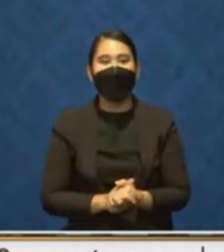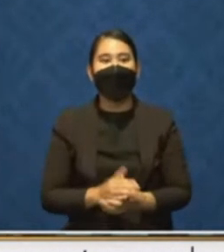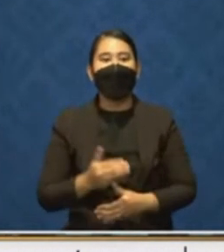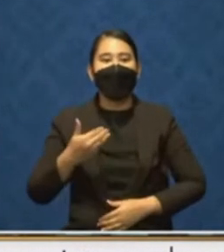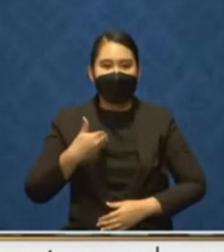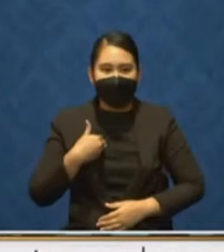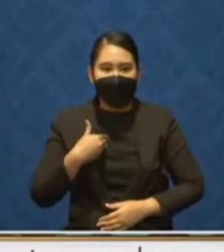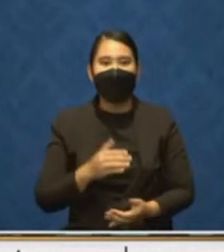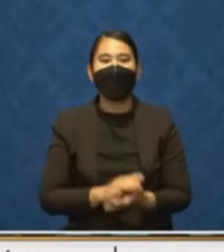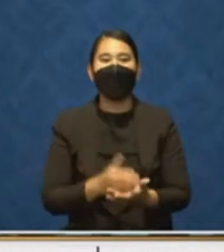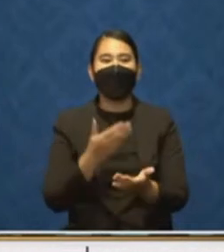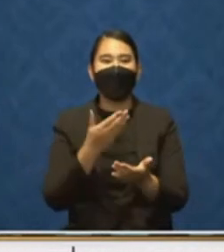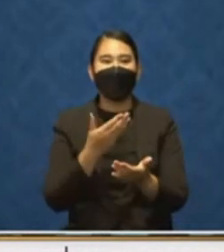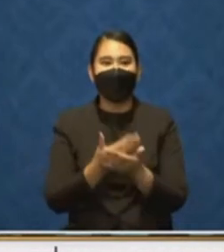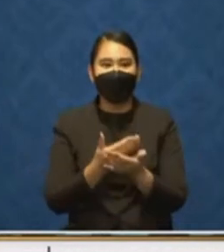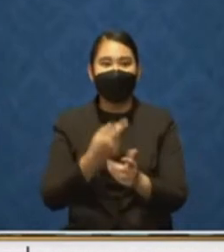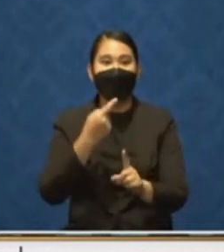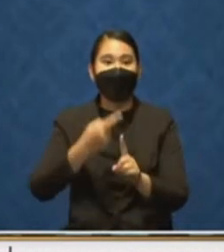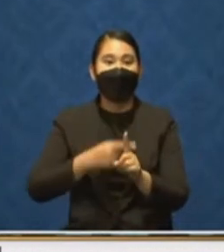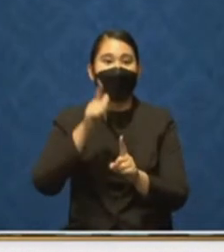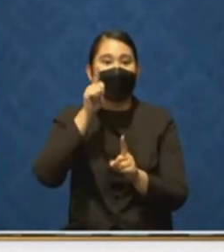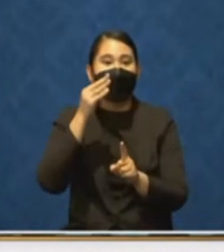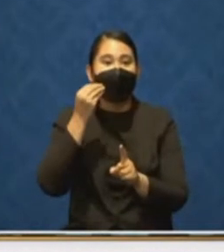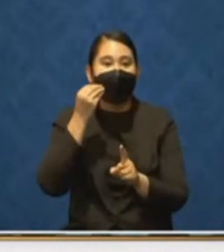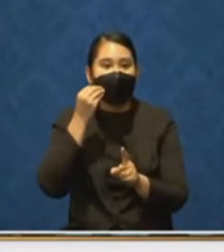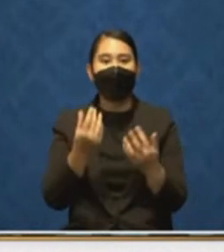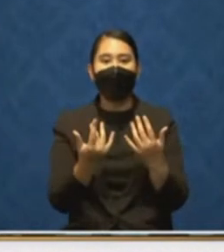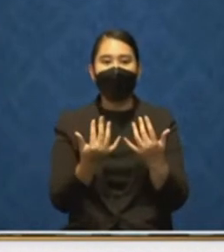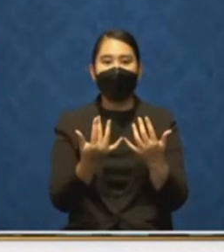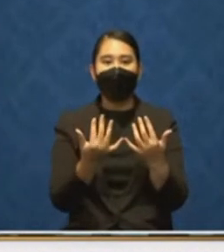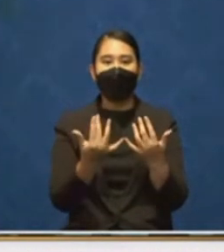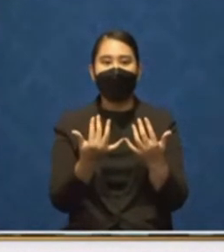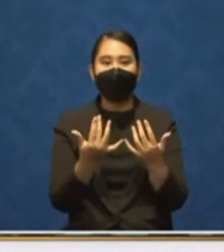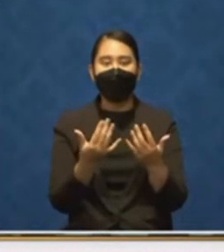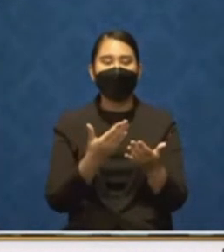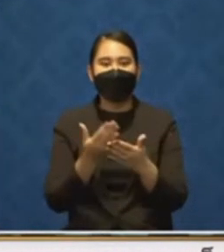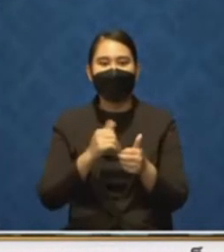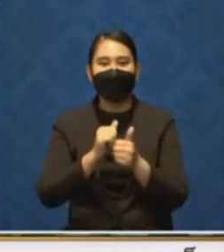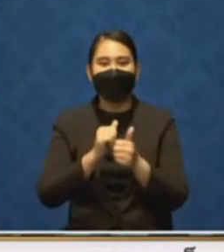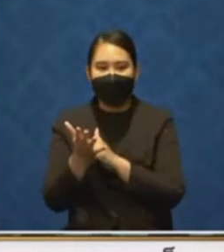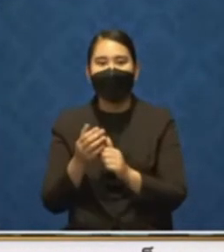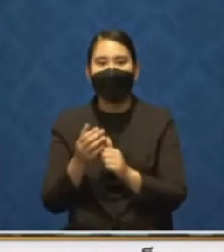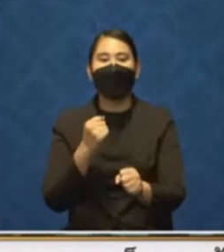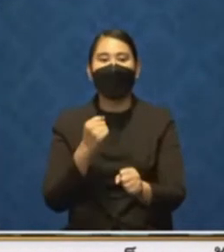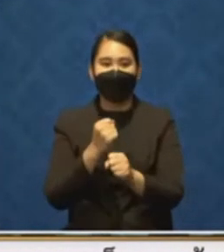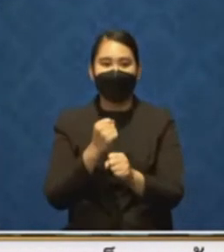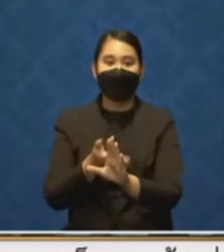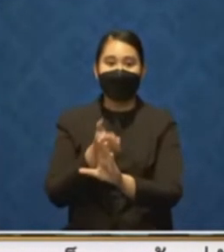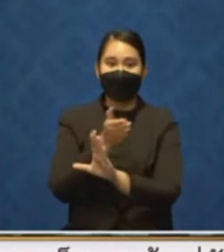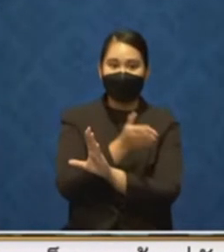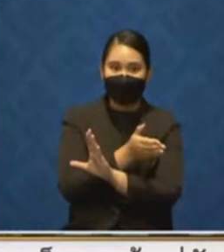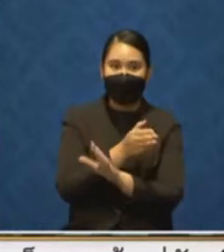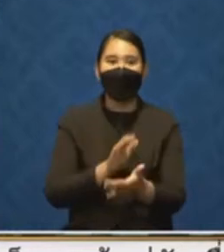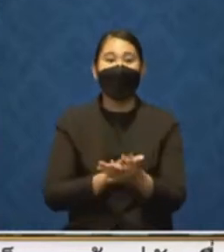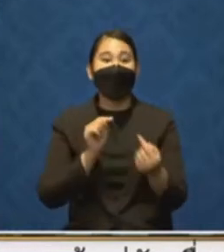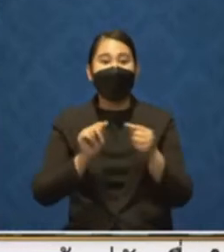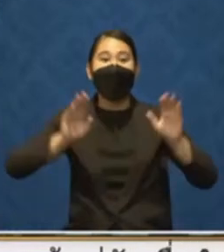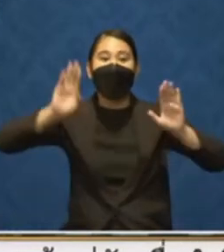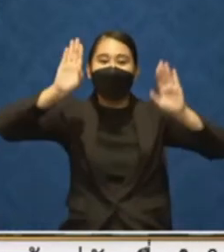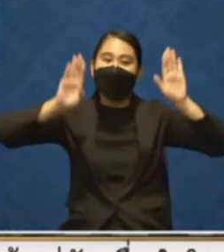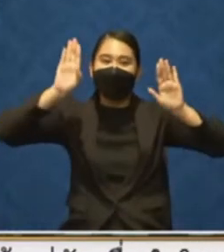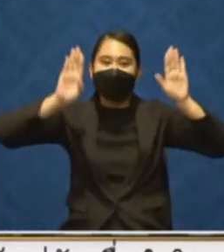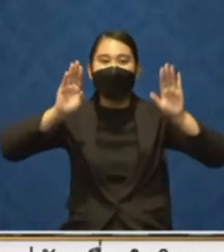บ้านถ้าเกิดไปรอวันที่ 1จะจัดซื้อจัดจ้างไม่ทันก็ทำก่อนทำประชาพิจารณ์ก็เลยมาฟังการวิจารณ์